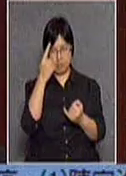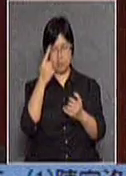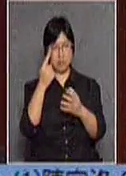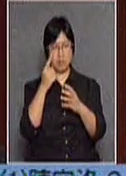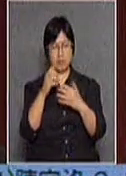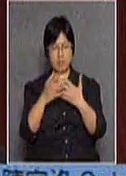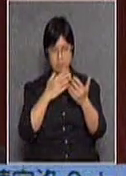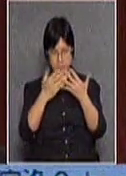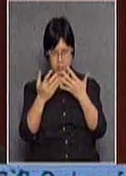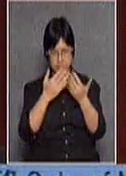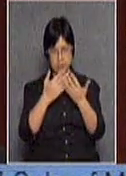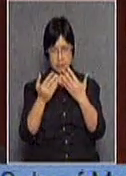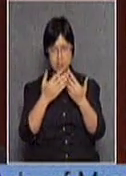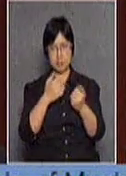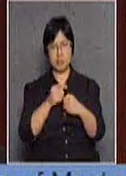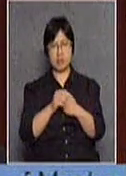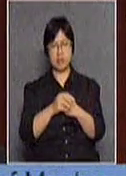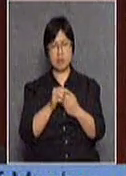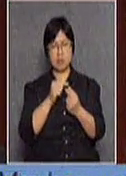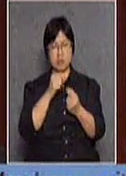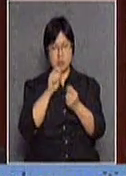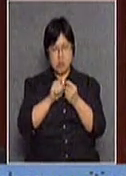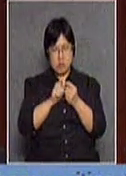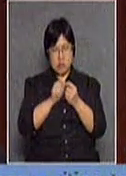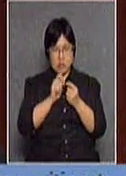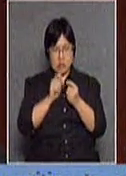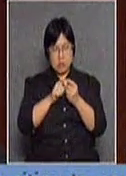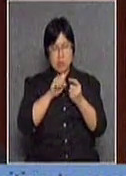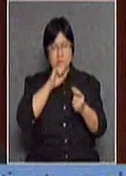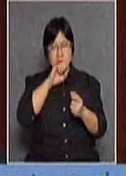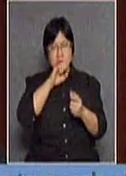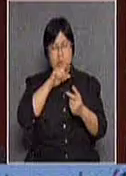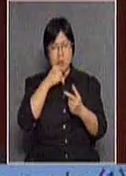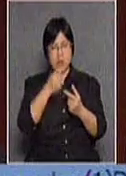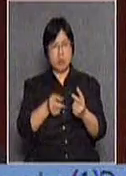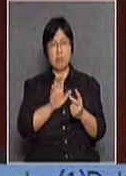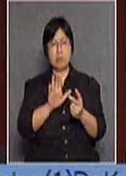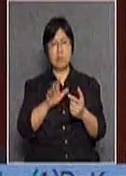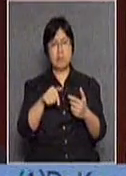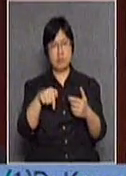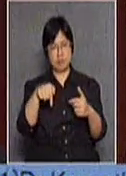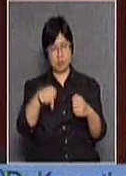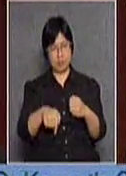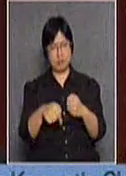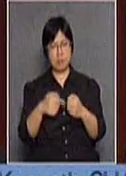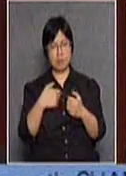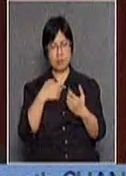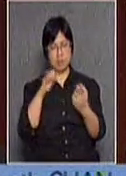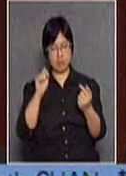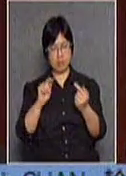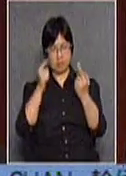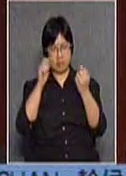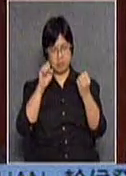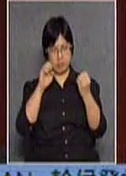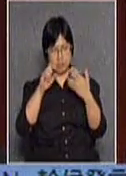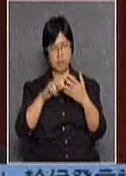事件作過於詳細的論述，因為這個呢同埋我們去討論這個